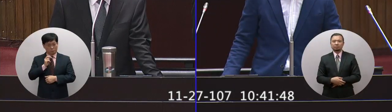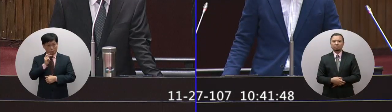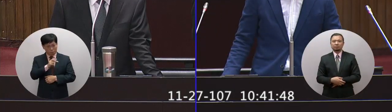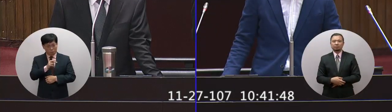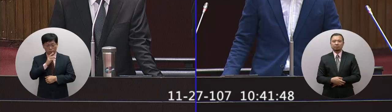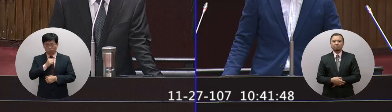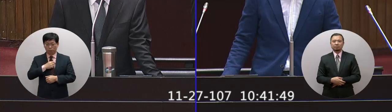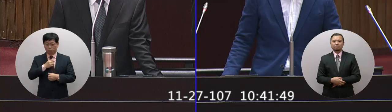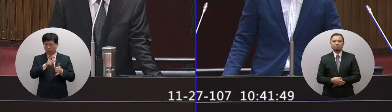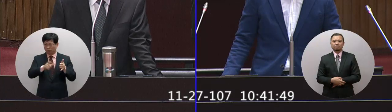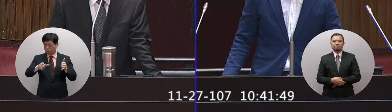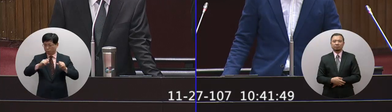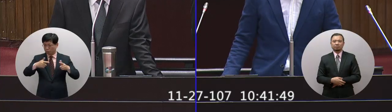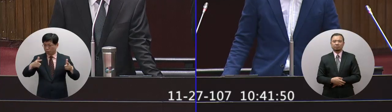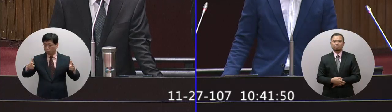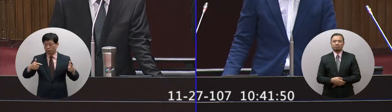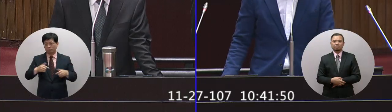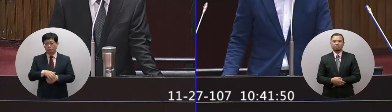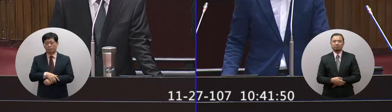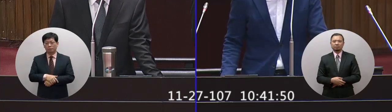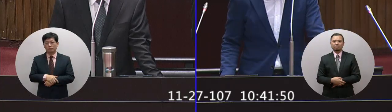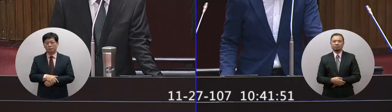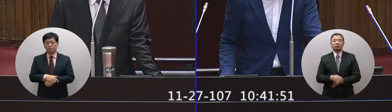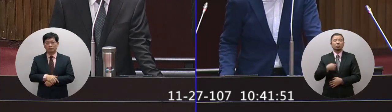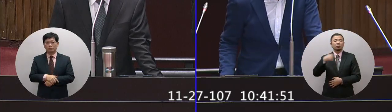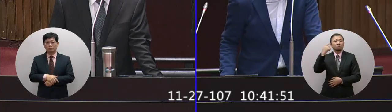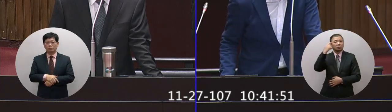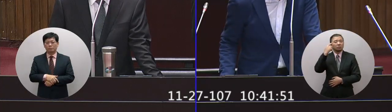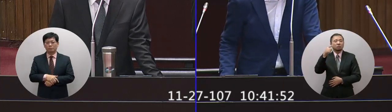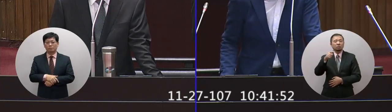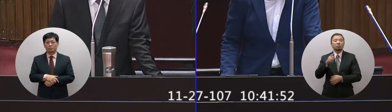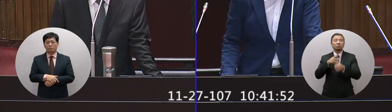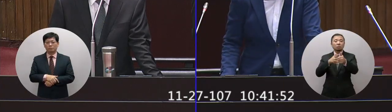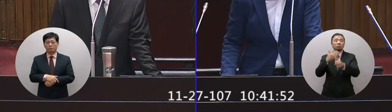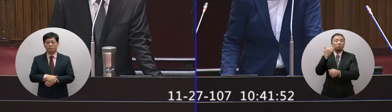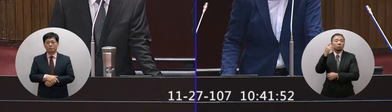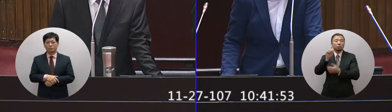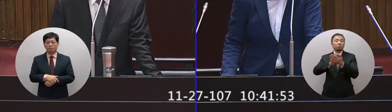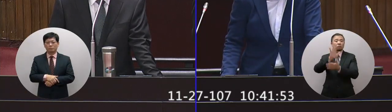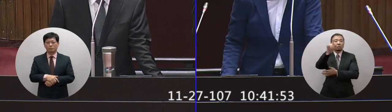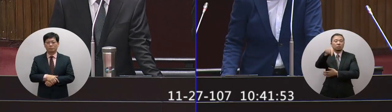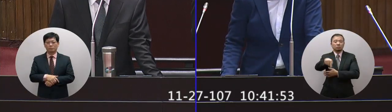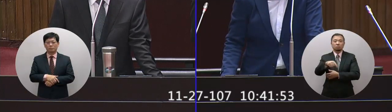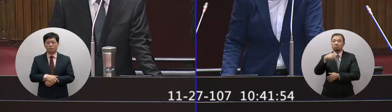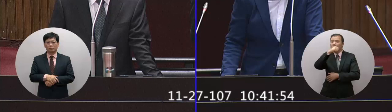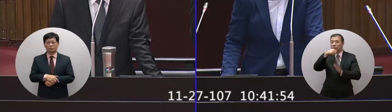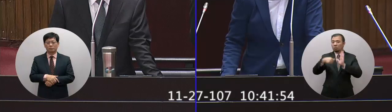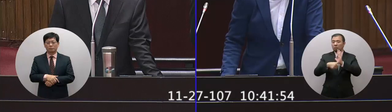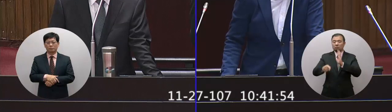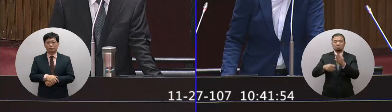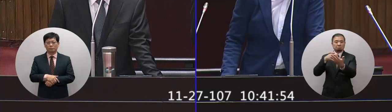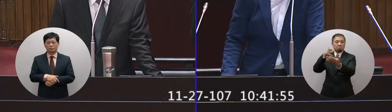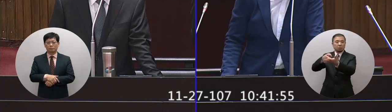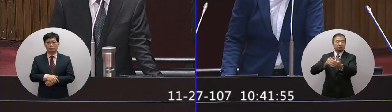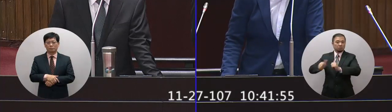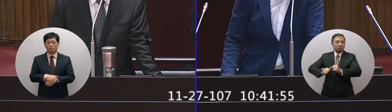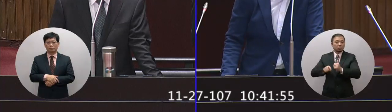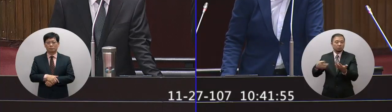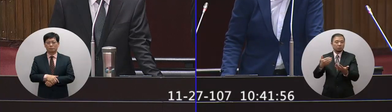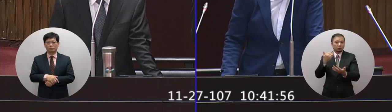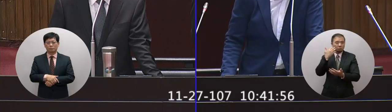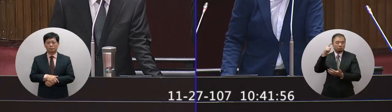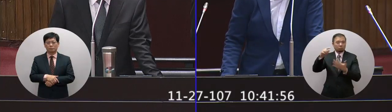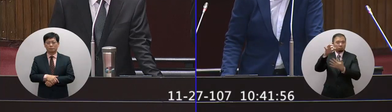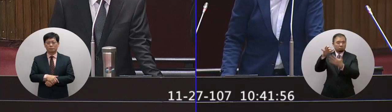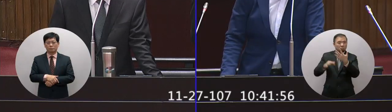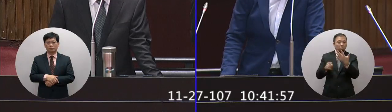恐怕是要看各项啊，各项的事情。 我的意思说，那未来如果有机会用台湾的名义出赛，也不会影响到资格，那你还会